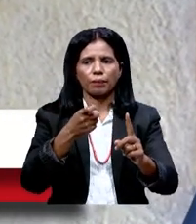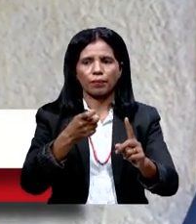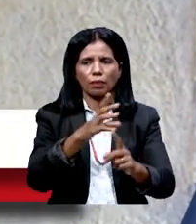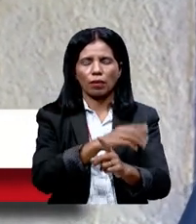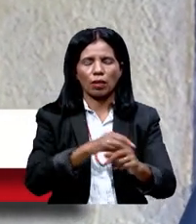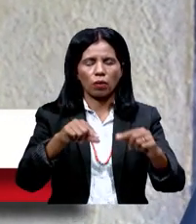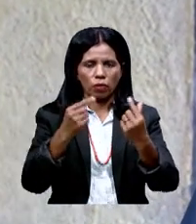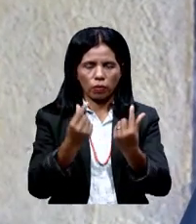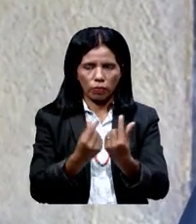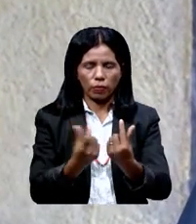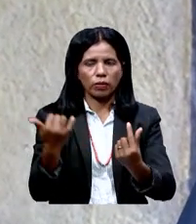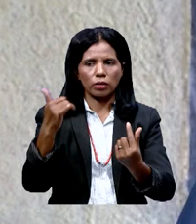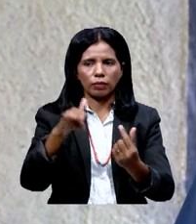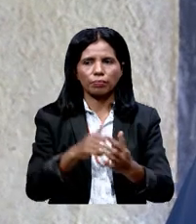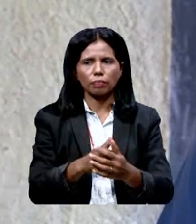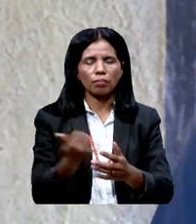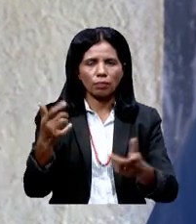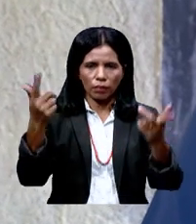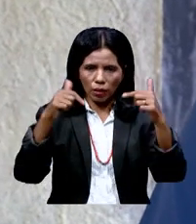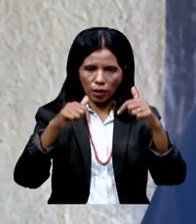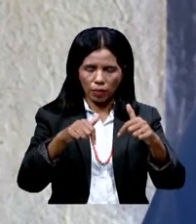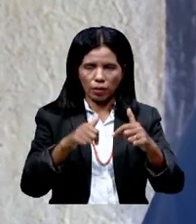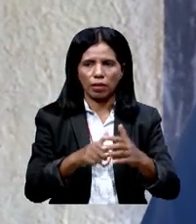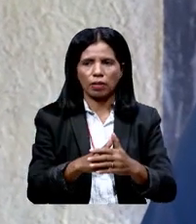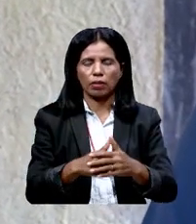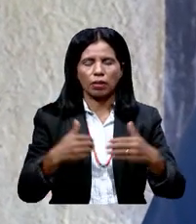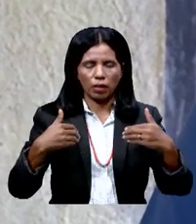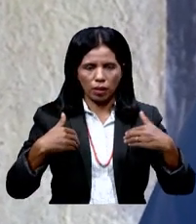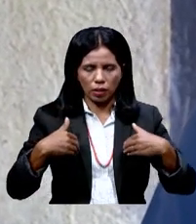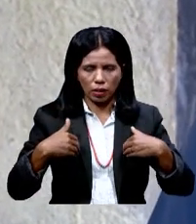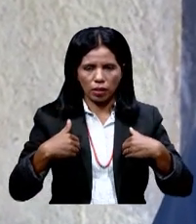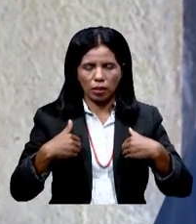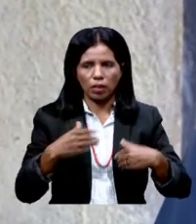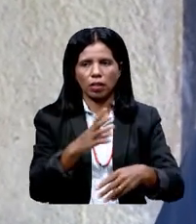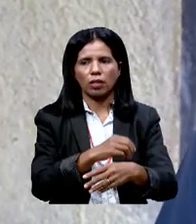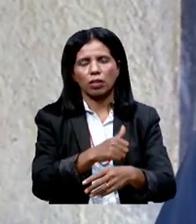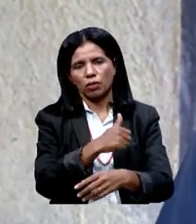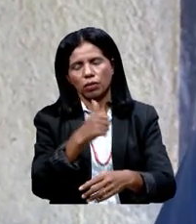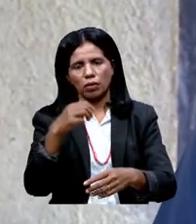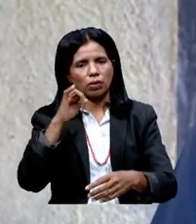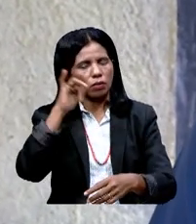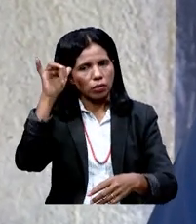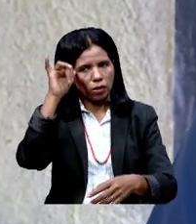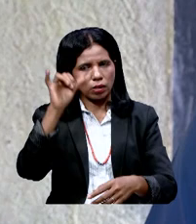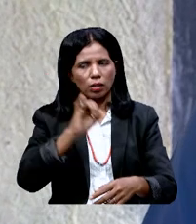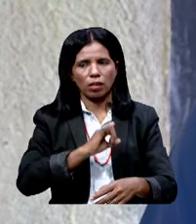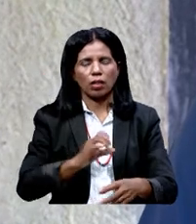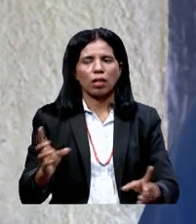wa ekipa sira mai ne iha subselo mai brusik hau kubira